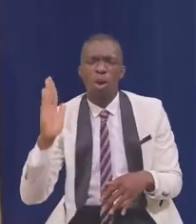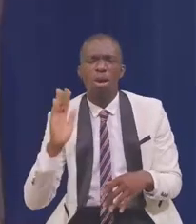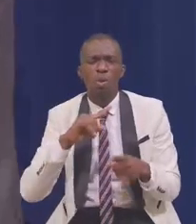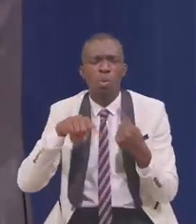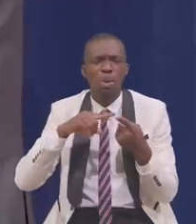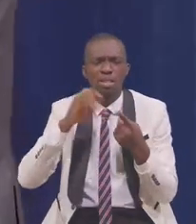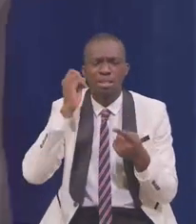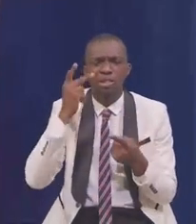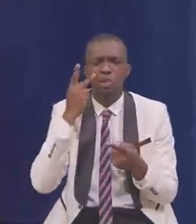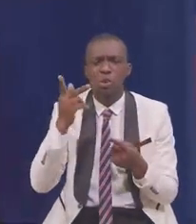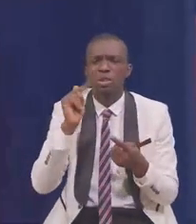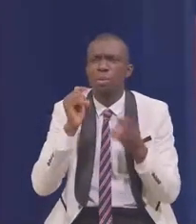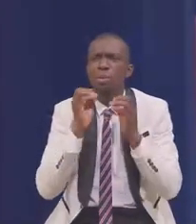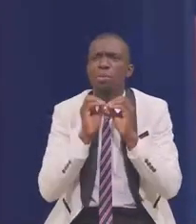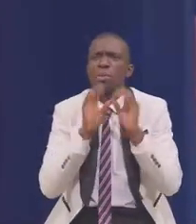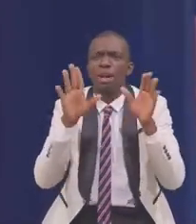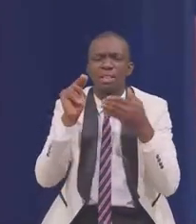comparé à cela,